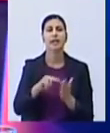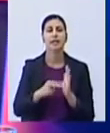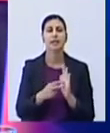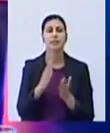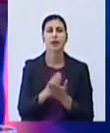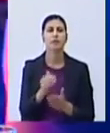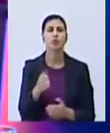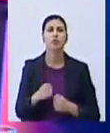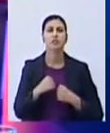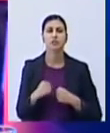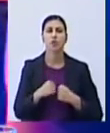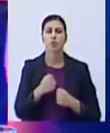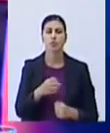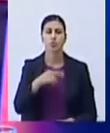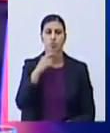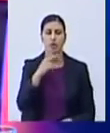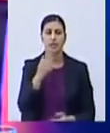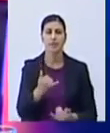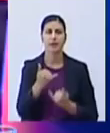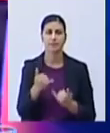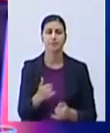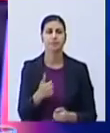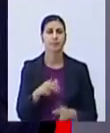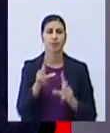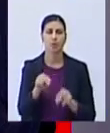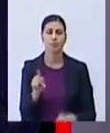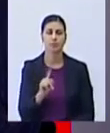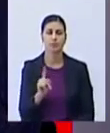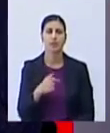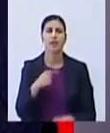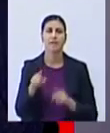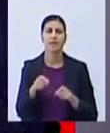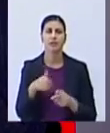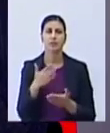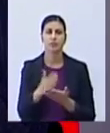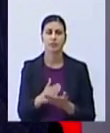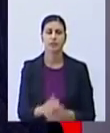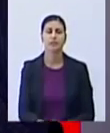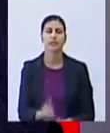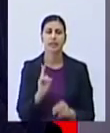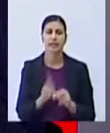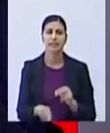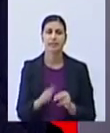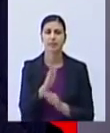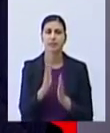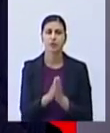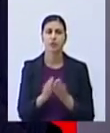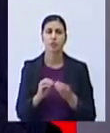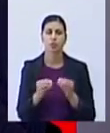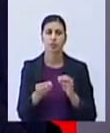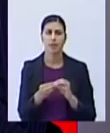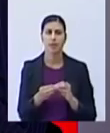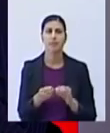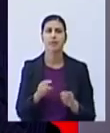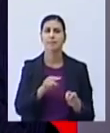გაქვთ რით ცდილობთ მიექციოთ ყურადღება დაპირებით არა ჩვენ ვალდებულებები გვაქვს საერთო პრობლემები ერთ რაც არის გადაწყვეტა საერთო პრობლემები ჩვენ ახლა Mercedes